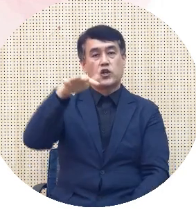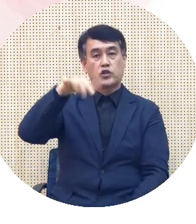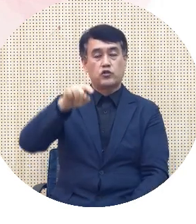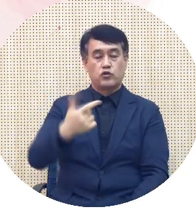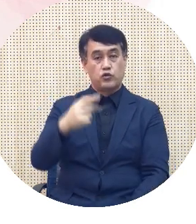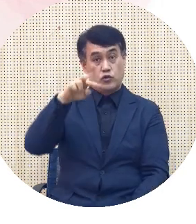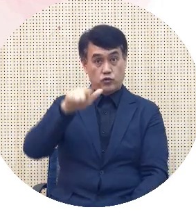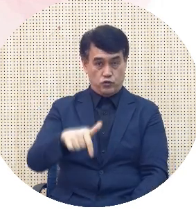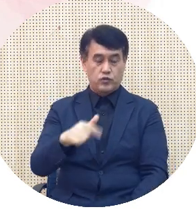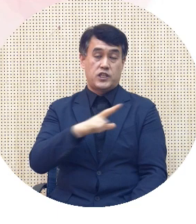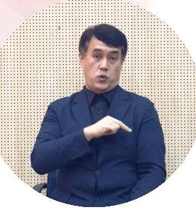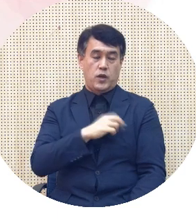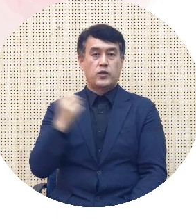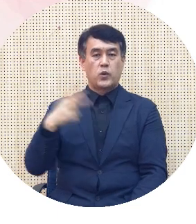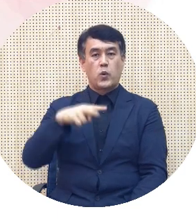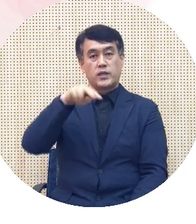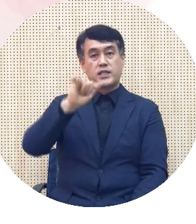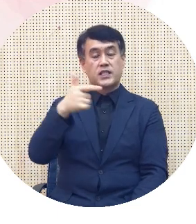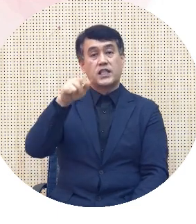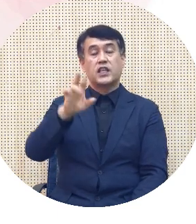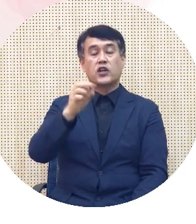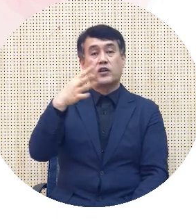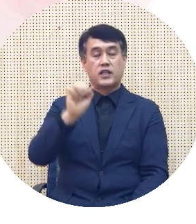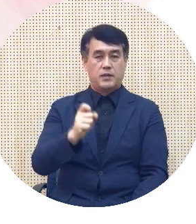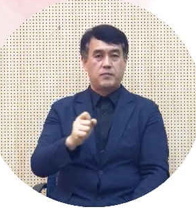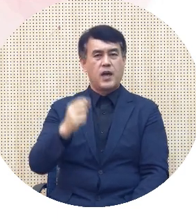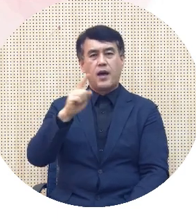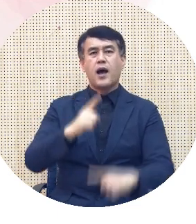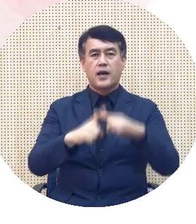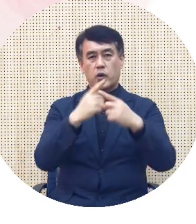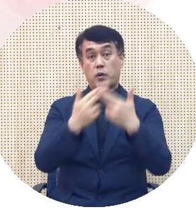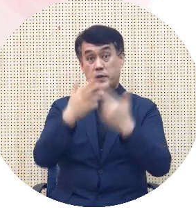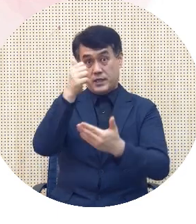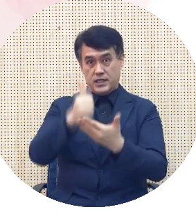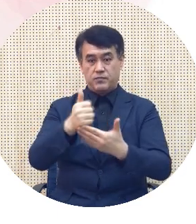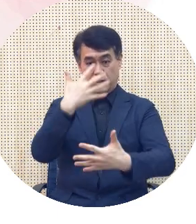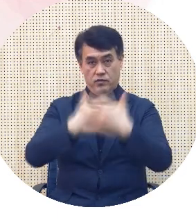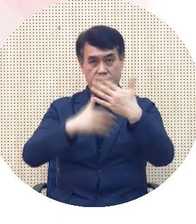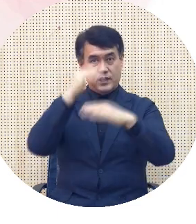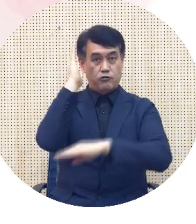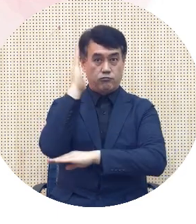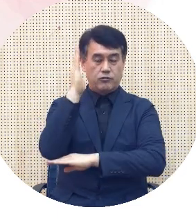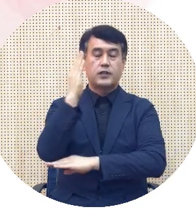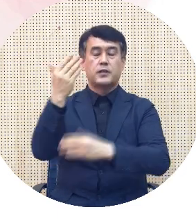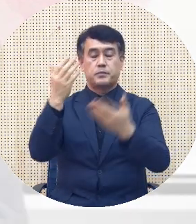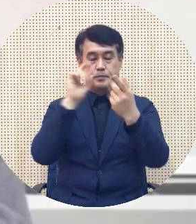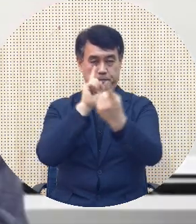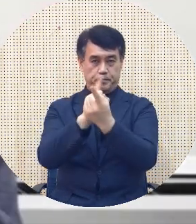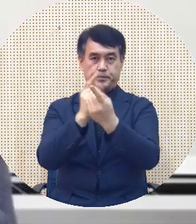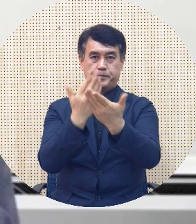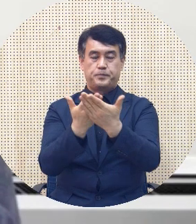정춘숙 의원님, 그리고 신경님 대한간호협회장님의 영상 메시지 만나보고 오겠습니다.